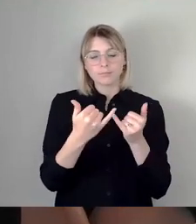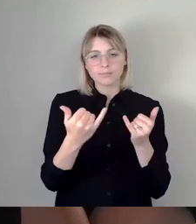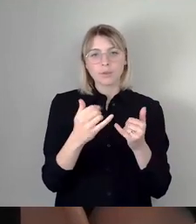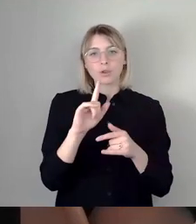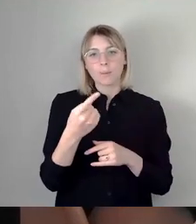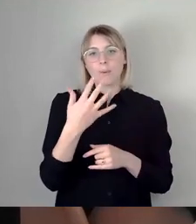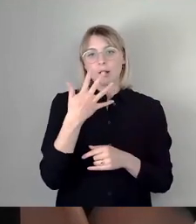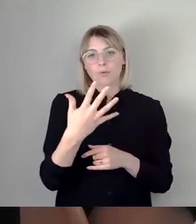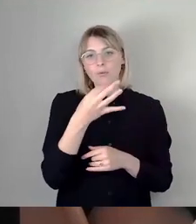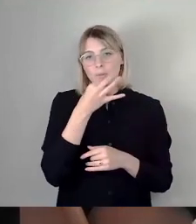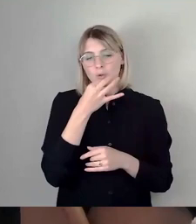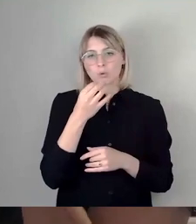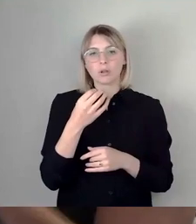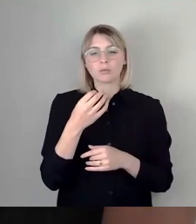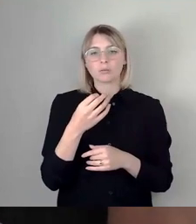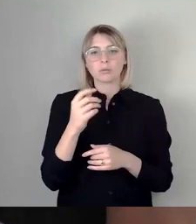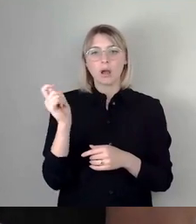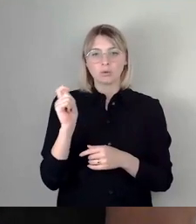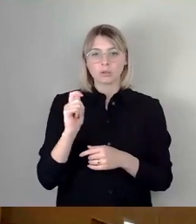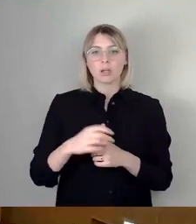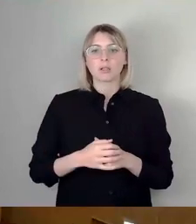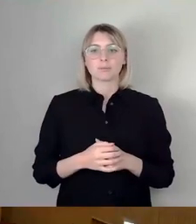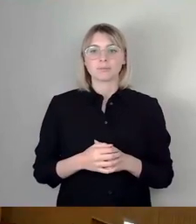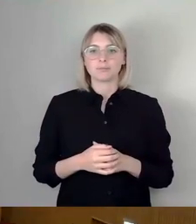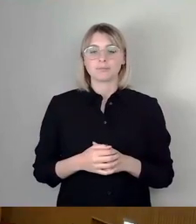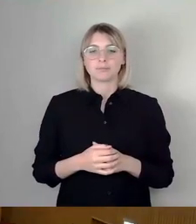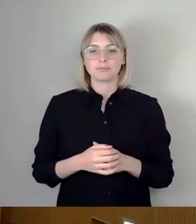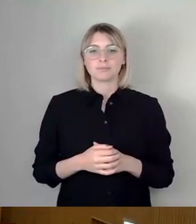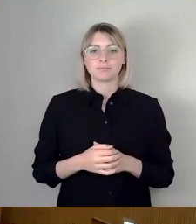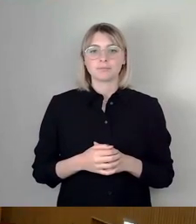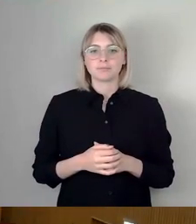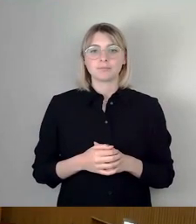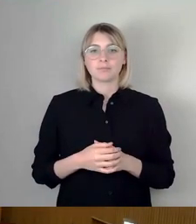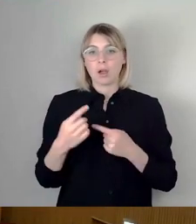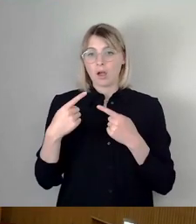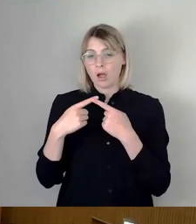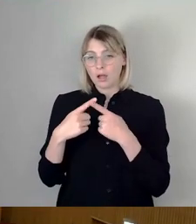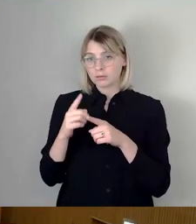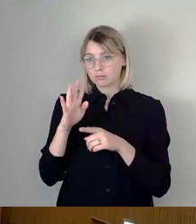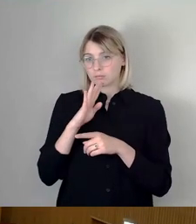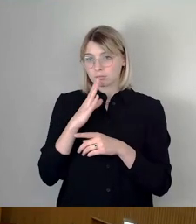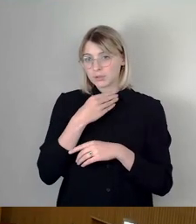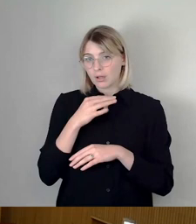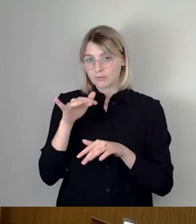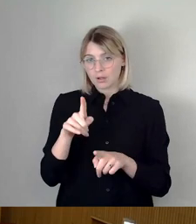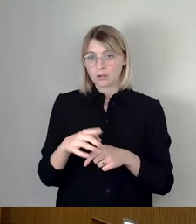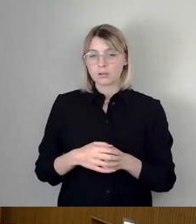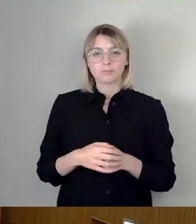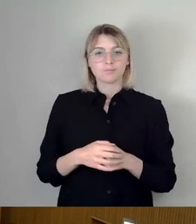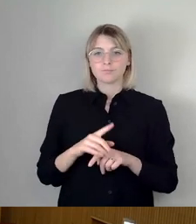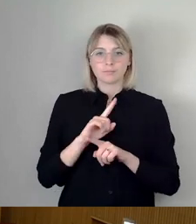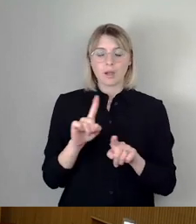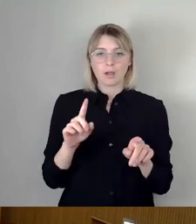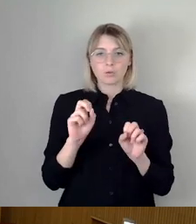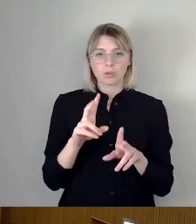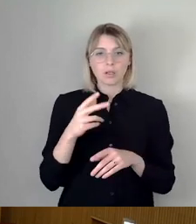Auszeit beantragen. Okay, gibt es weiteren Redebedarf? Sehe ich nicht, dann würde Herr Kühn